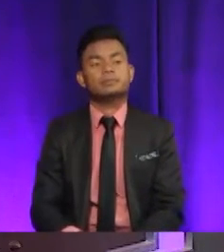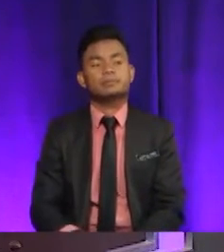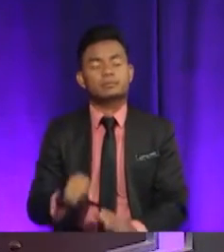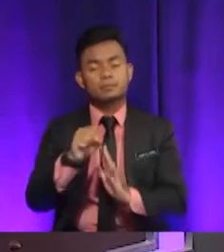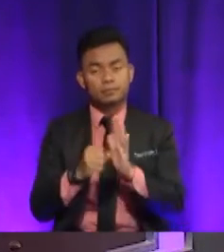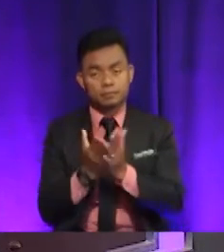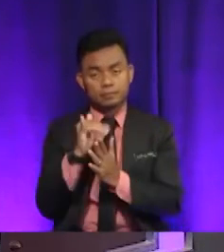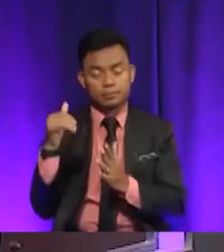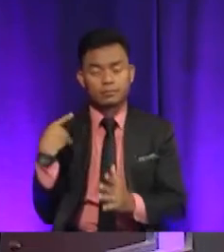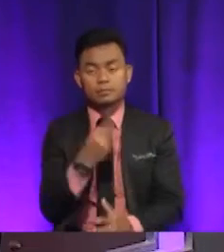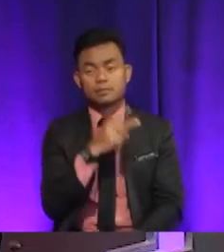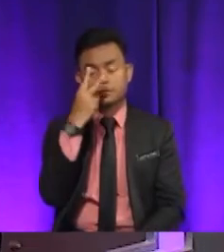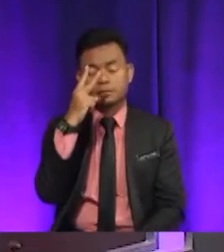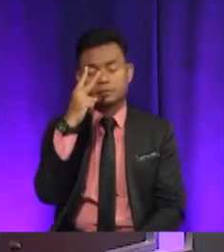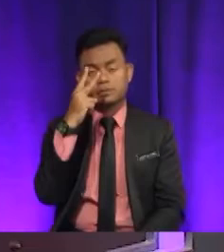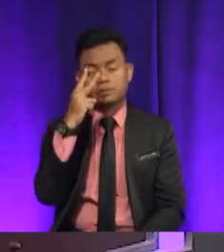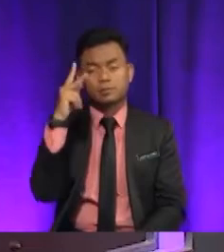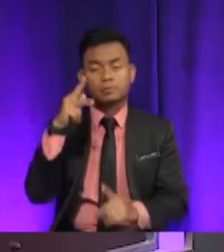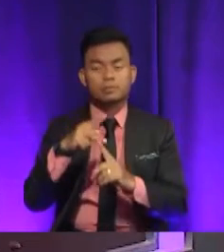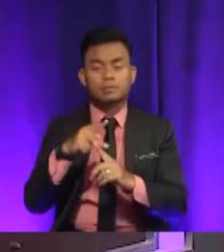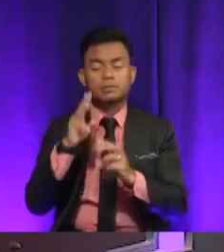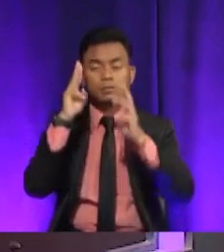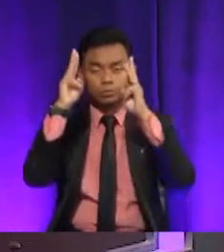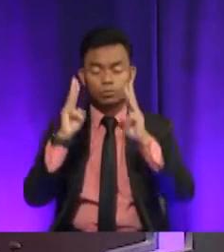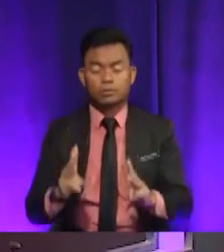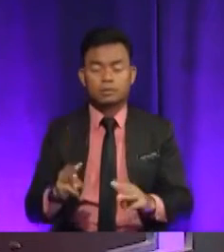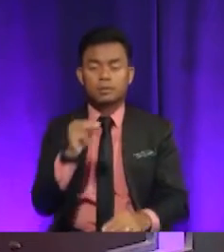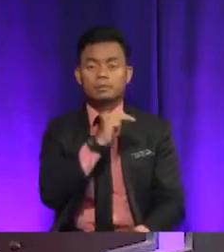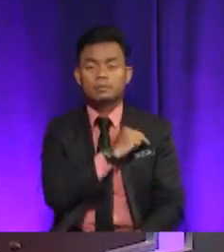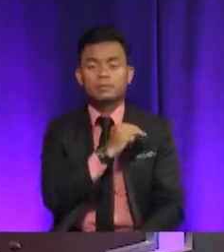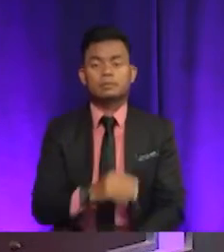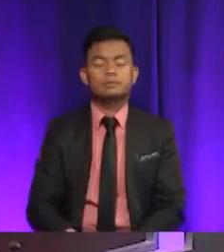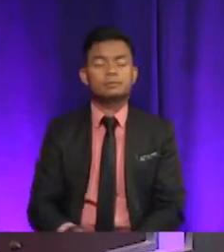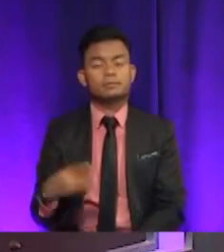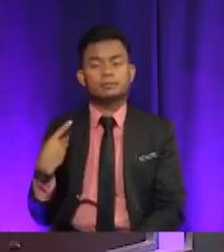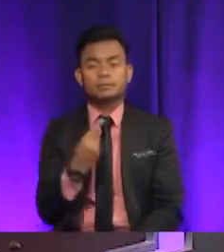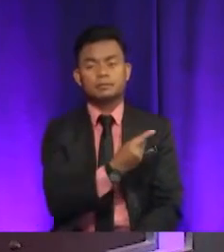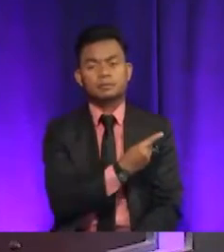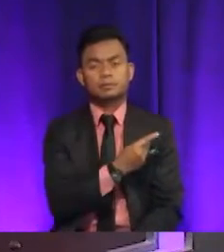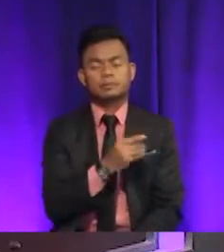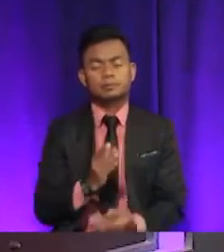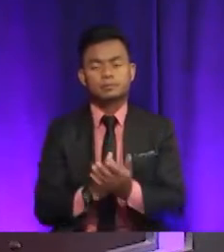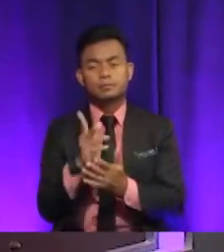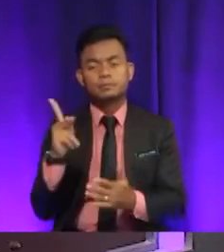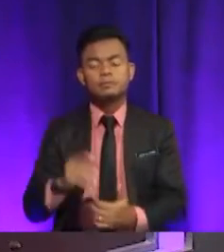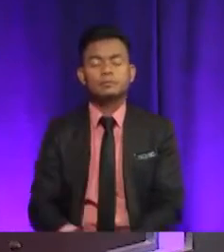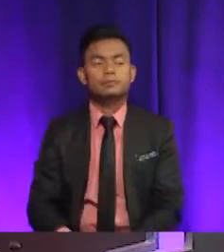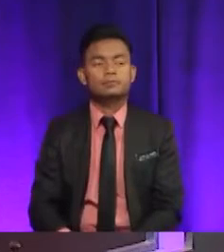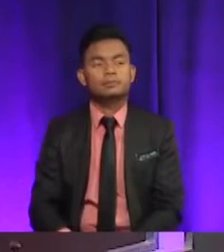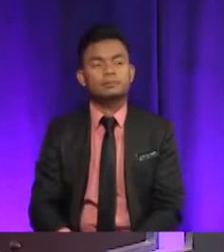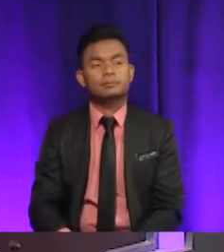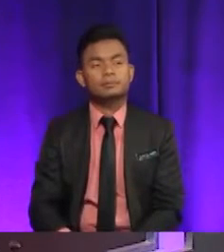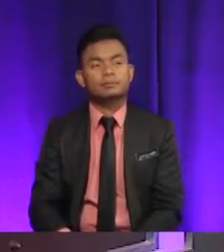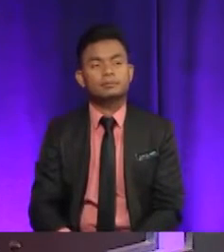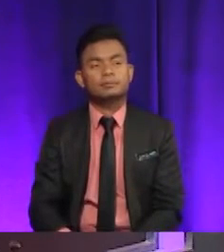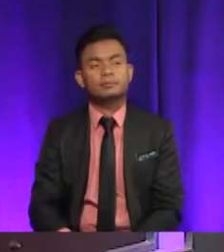unggul pada watak menteri Oke kita coba mengupas kita coba Uraikan Oke kepribadian